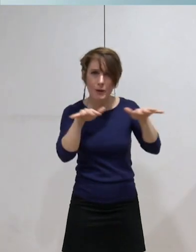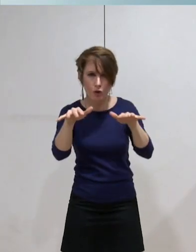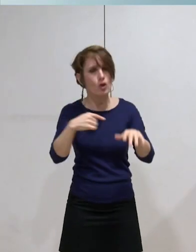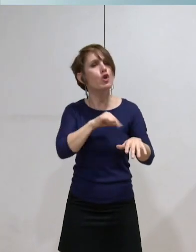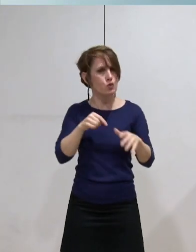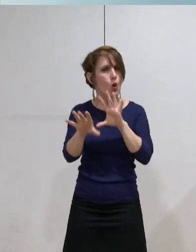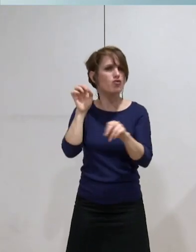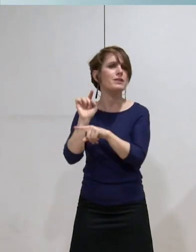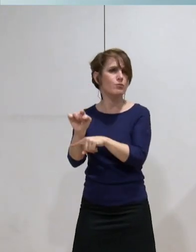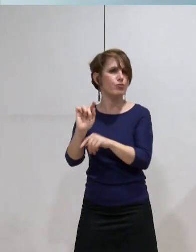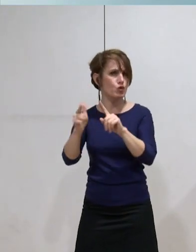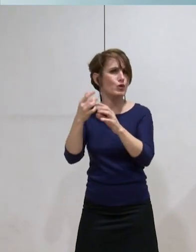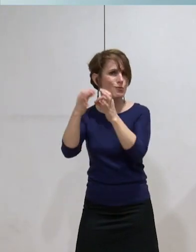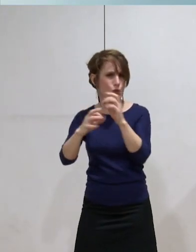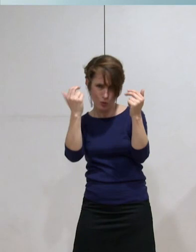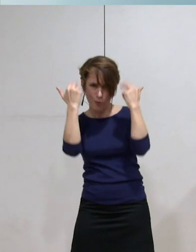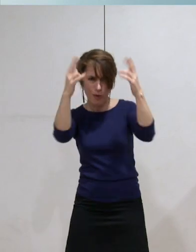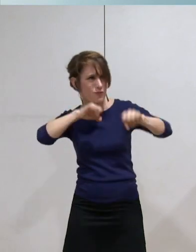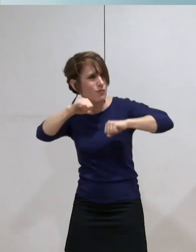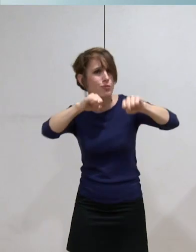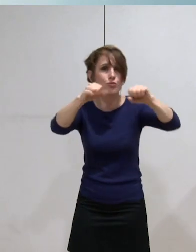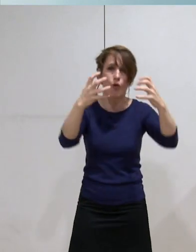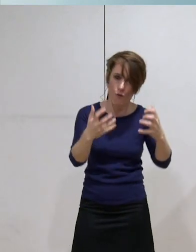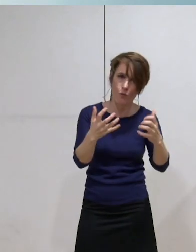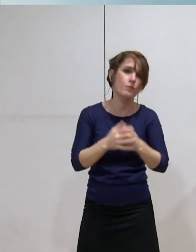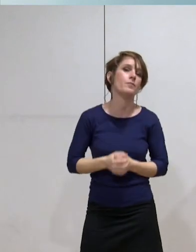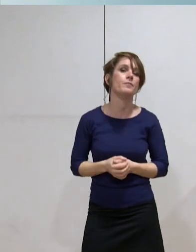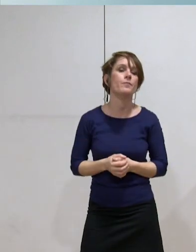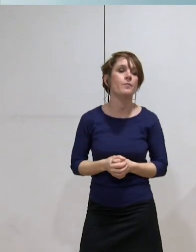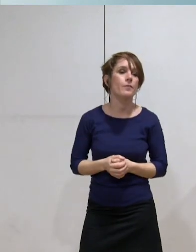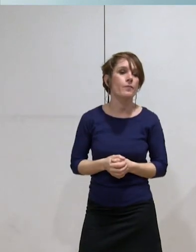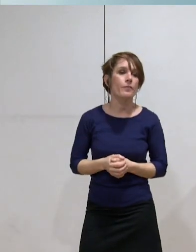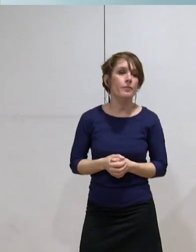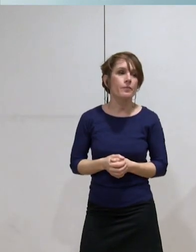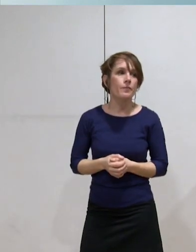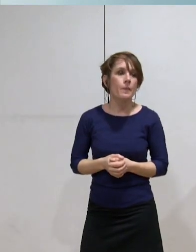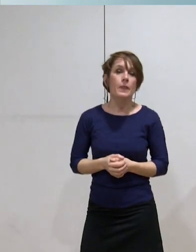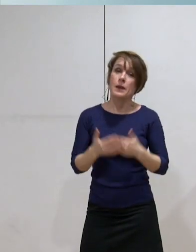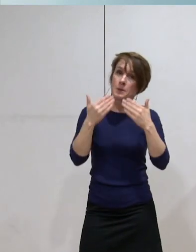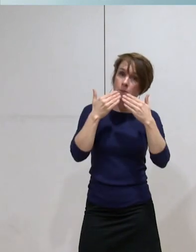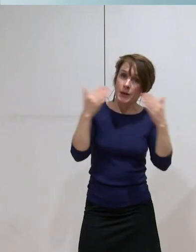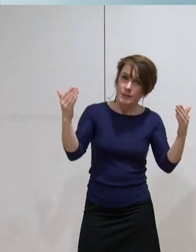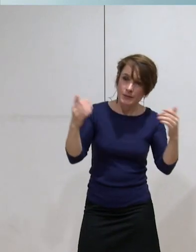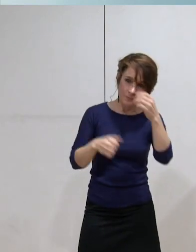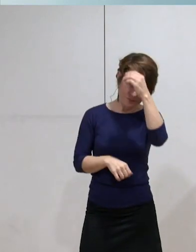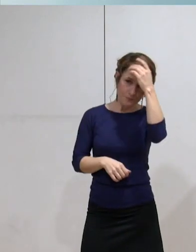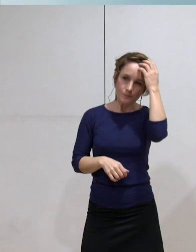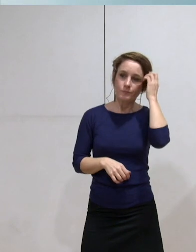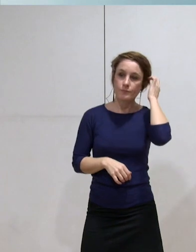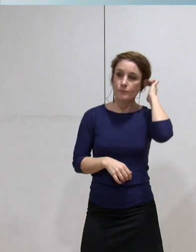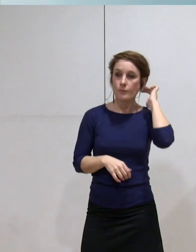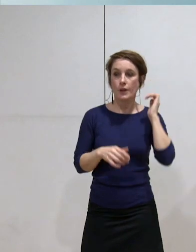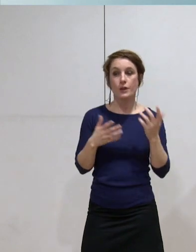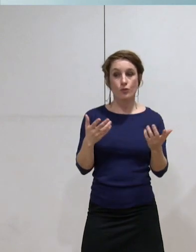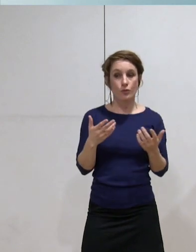en ce sens et de travailler avec l'ensemble des élus de ce conseil municipal je vous remercie et j'espère que